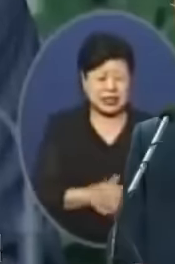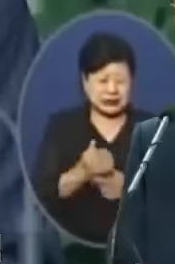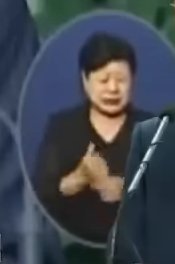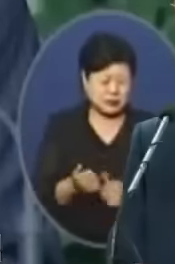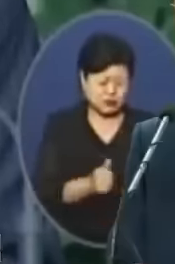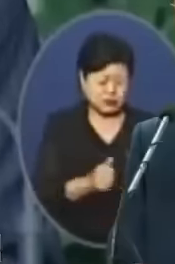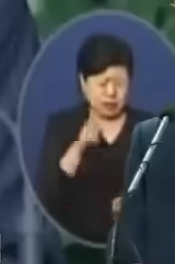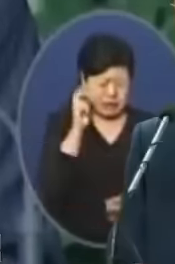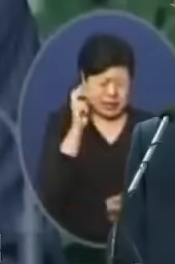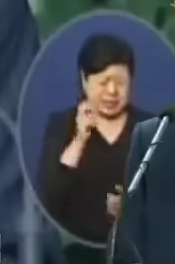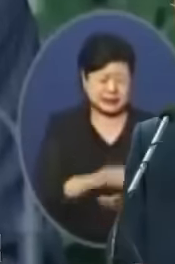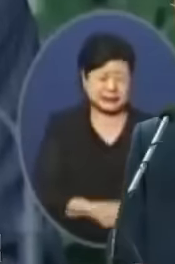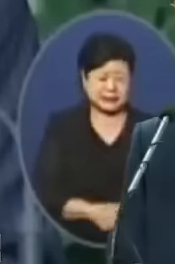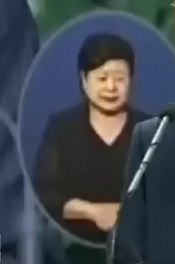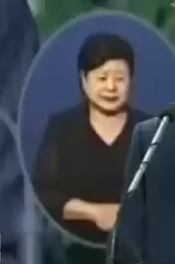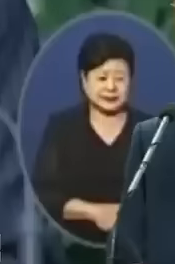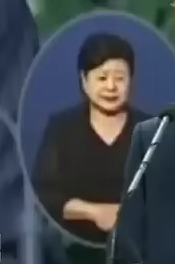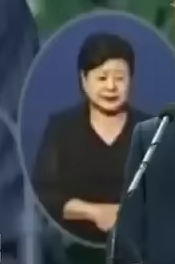것입니다.